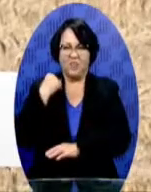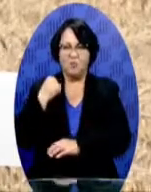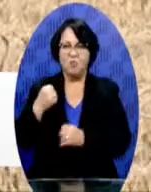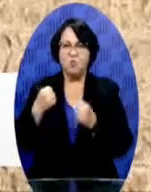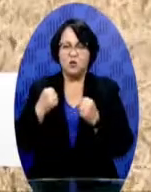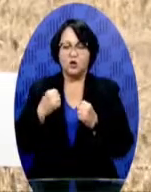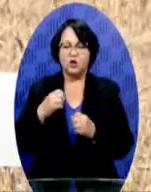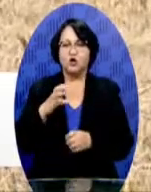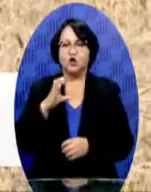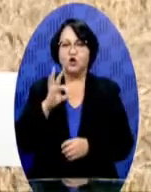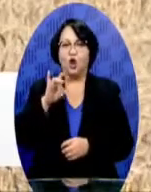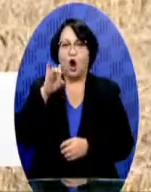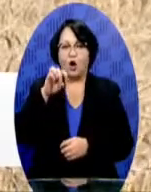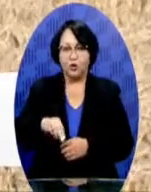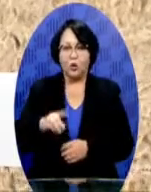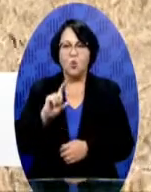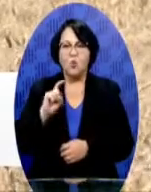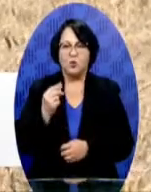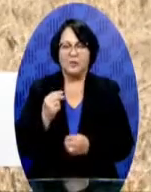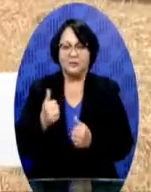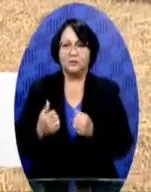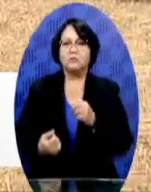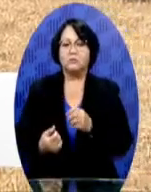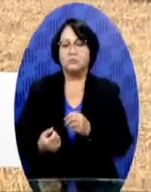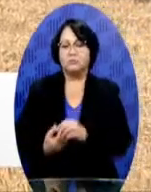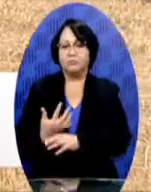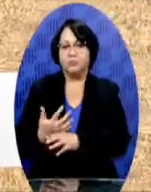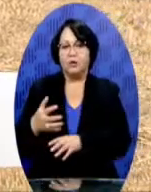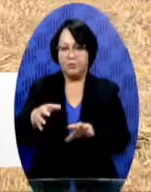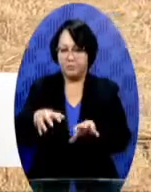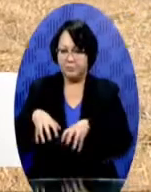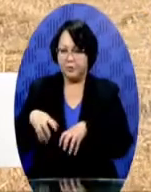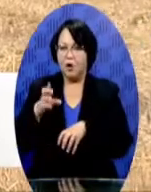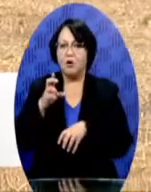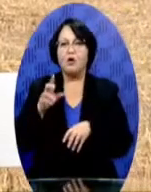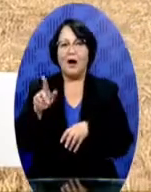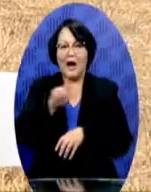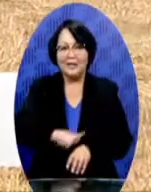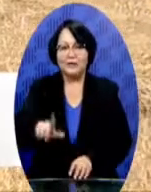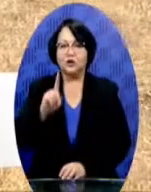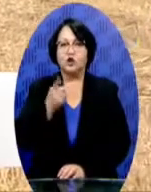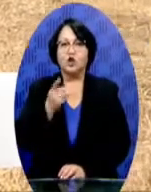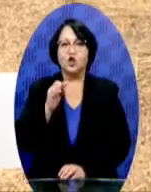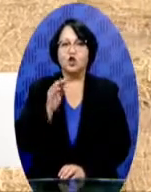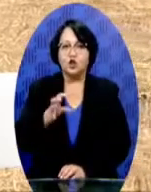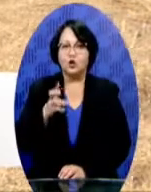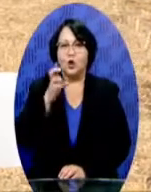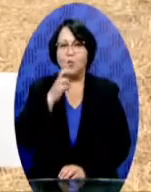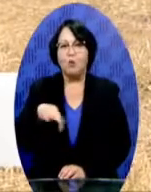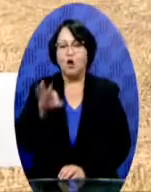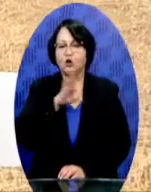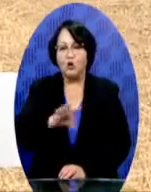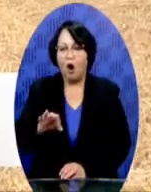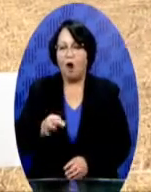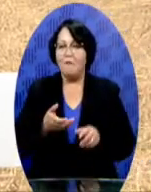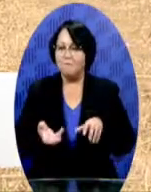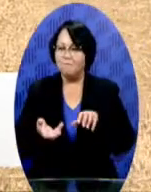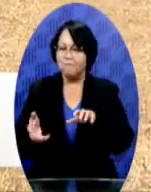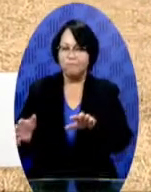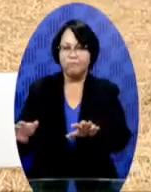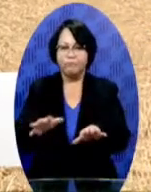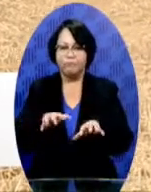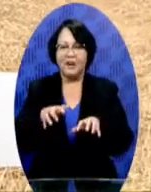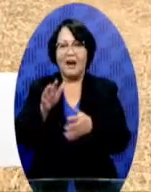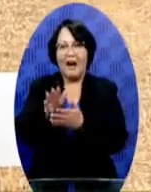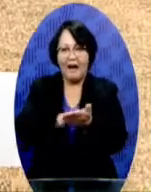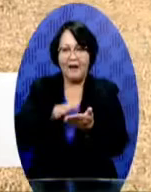нь техникийн шинжилгээ хийх, 3-дүгээрт нь хөрсө бордох, чанаржуулах, хөрсө хайрлах. Мөн одоо энийхээ хүрээнд